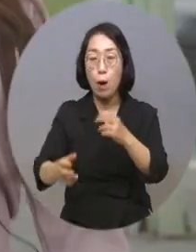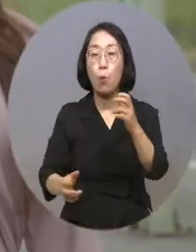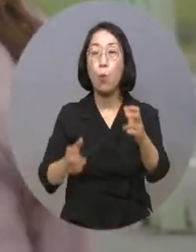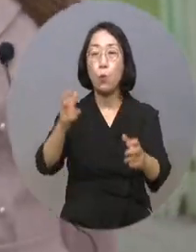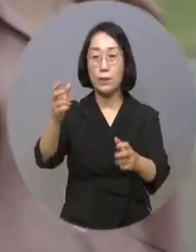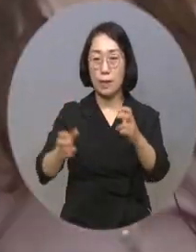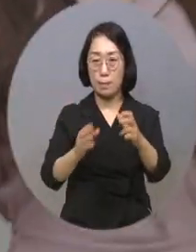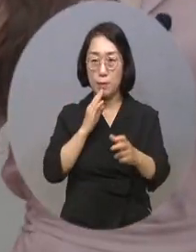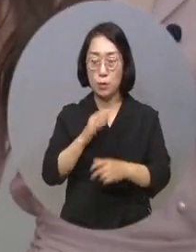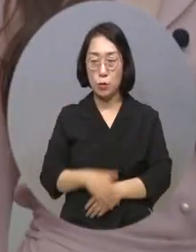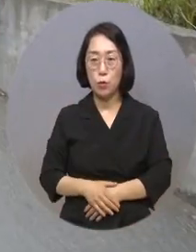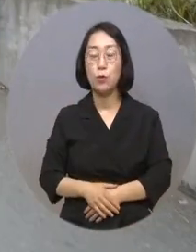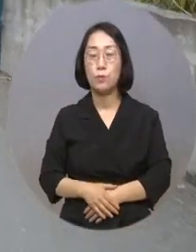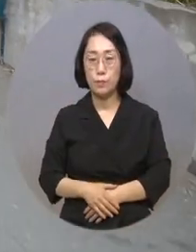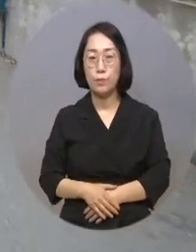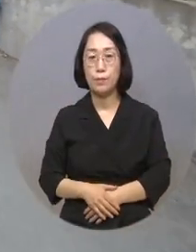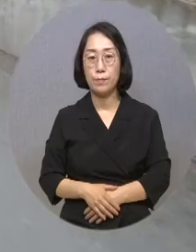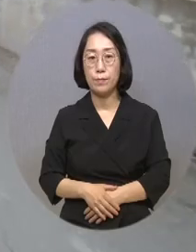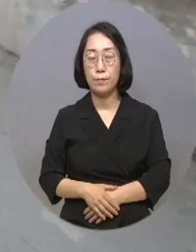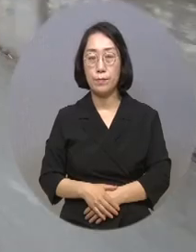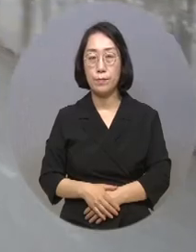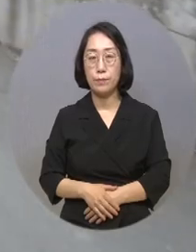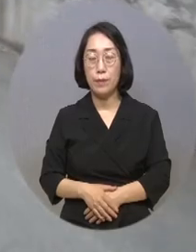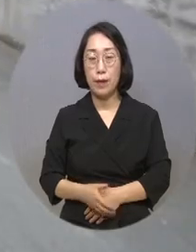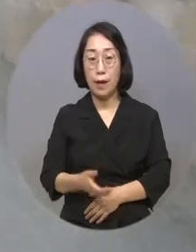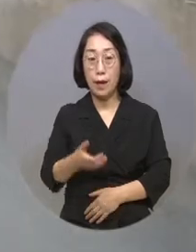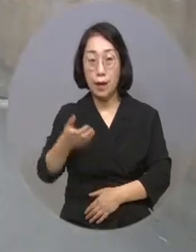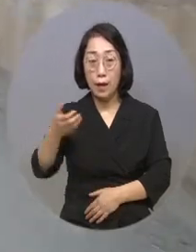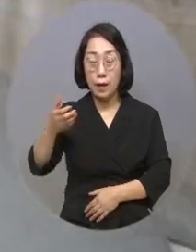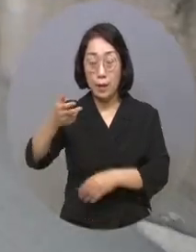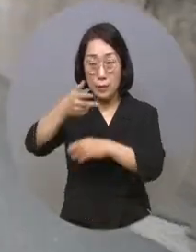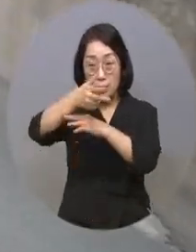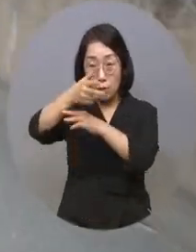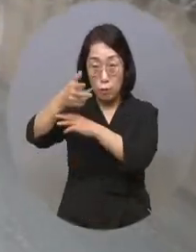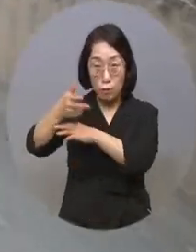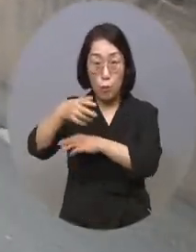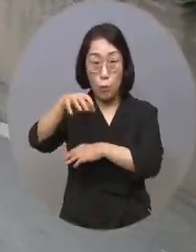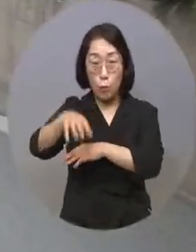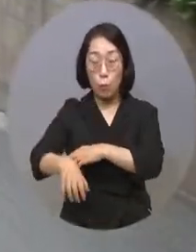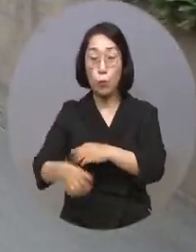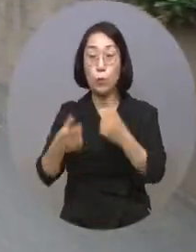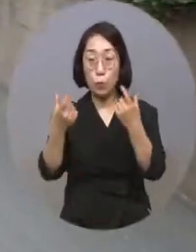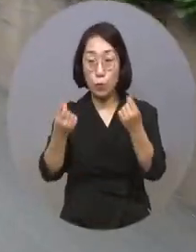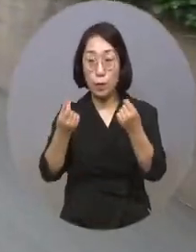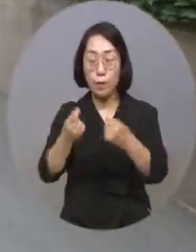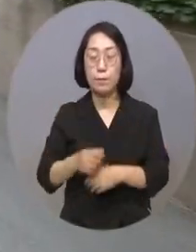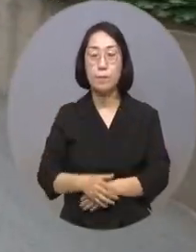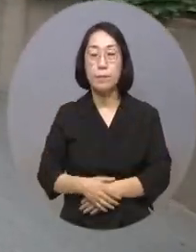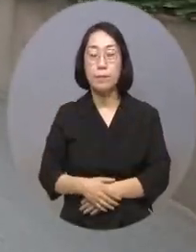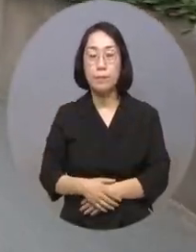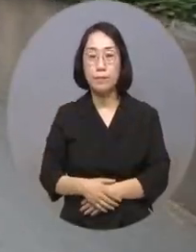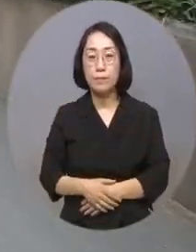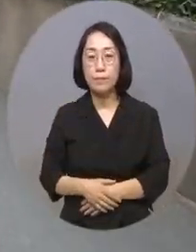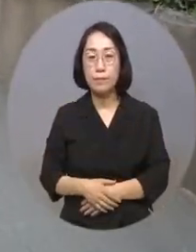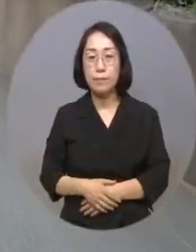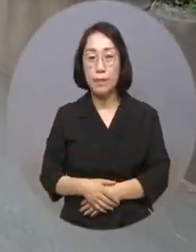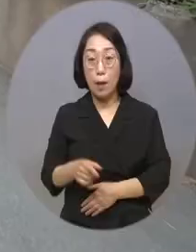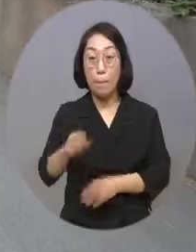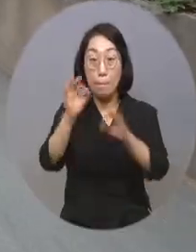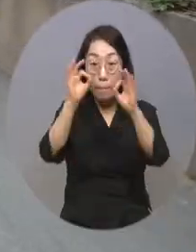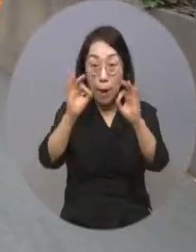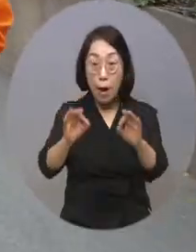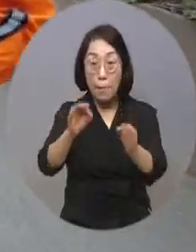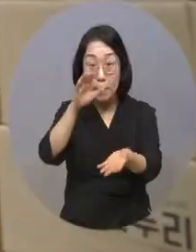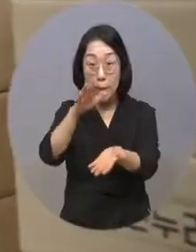공장. 그죠, 엄청 큽니다. 아까 저희 올라서 찍었던 데 있잖아요. 네, 거기 있던 차가 지금 들어온 거예요. 좀 보시죠. 아, 그렇구나. 네, 저 차가 아까 그